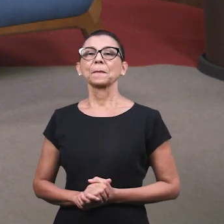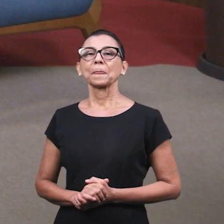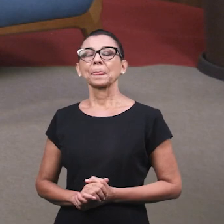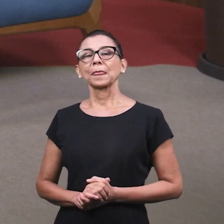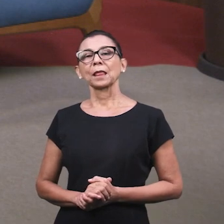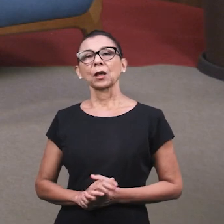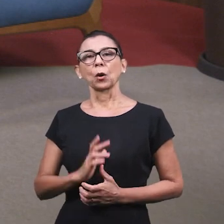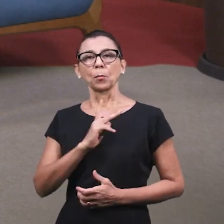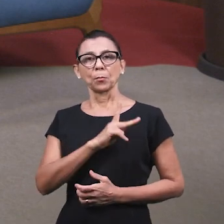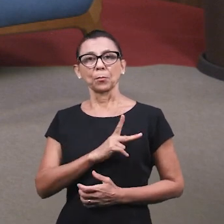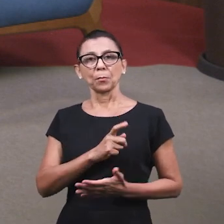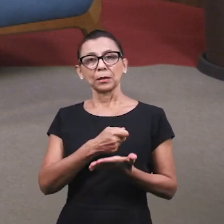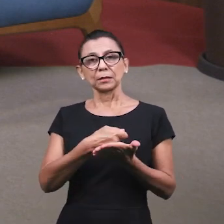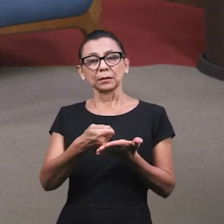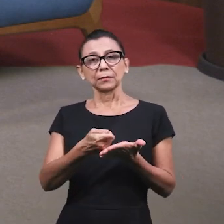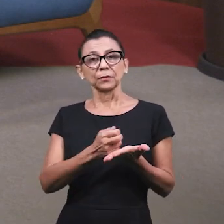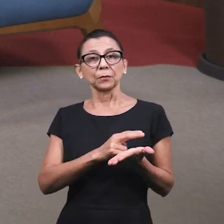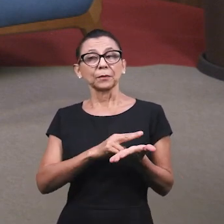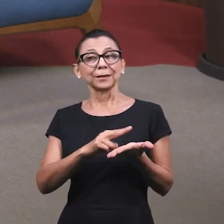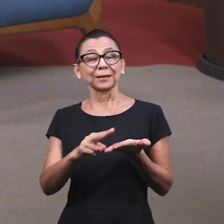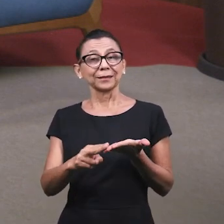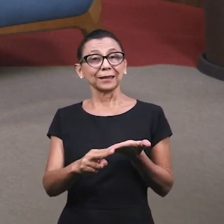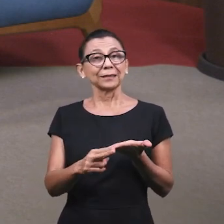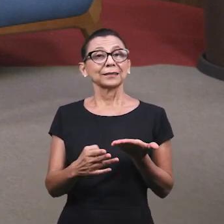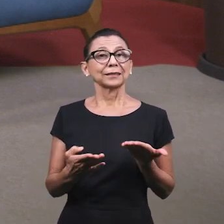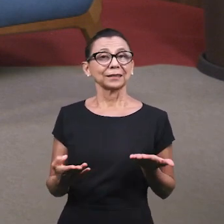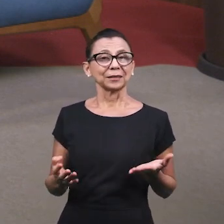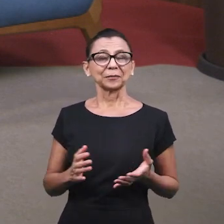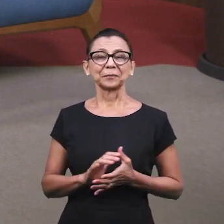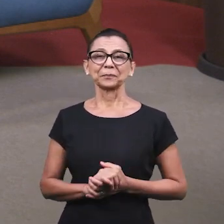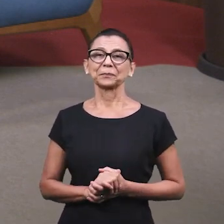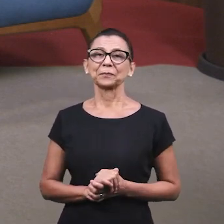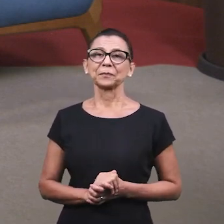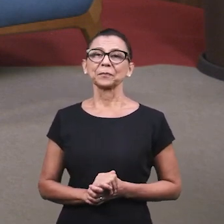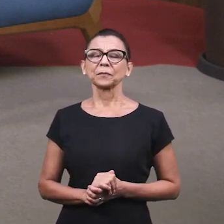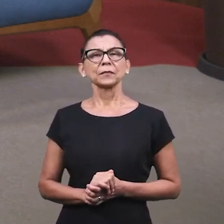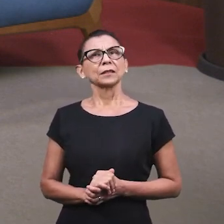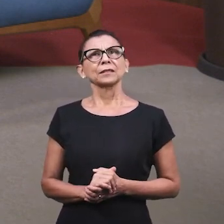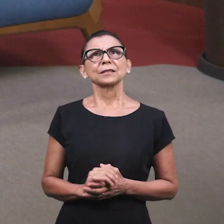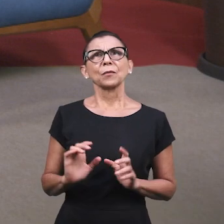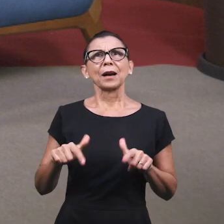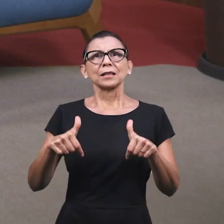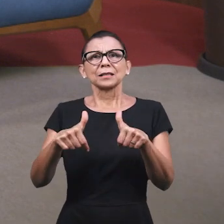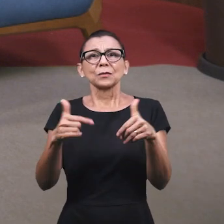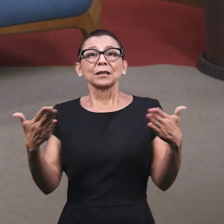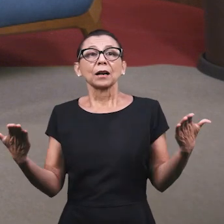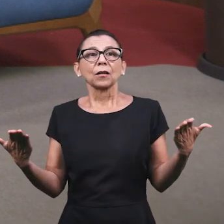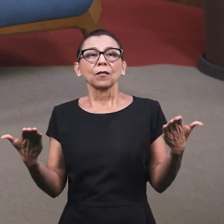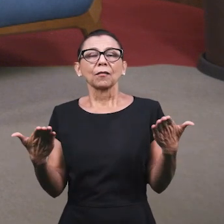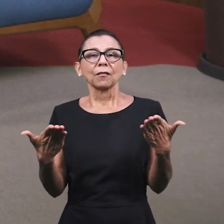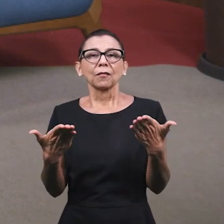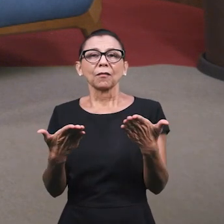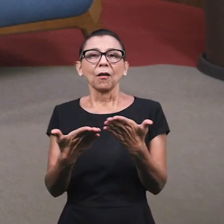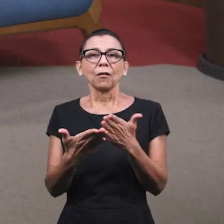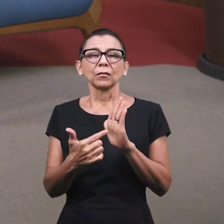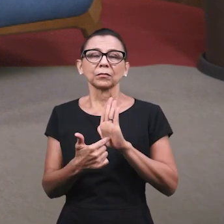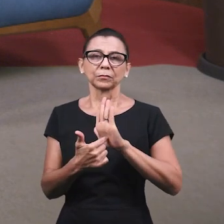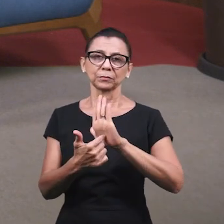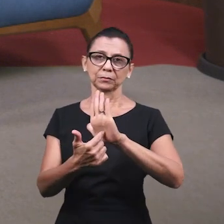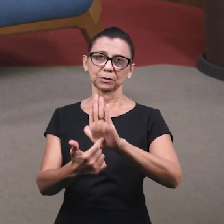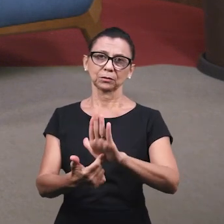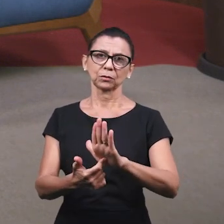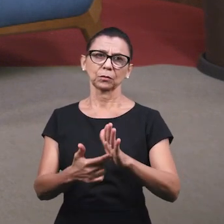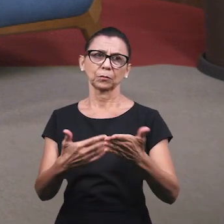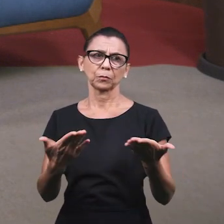regardez bien, c'est lui qui a écrit la lettre, c'est Paul, au premier siècle. Mais il dit maintenant. Pourquoi il dit